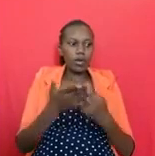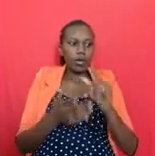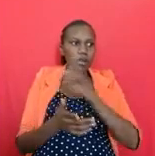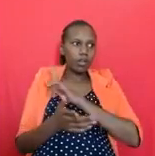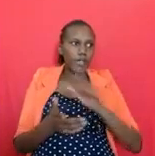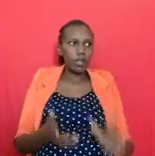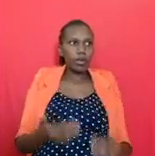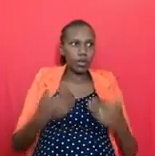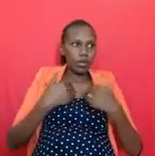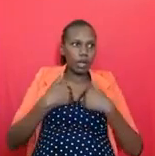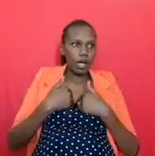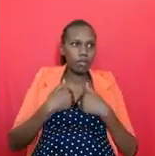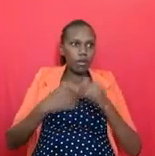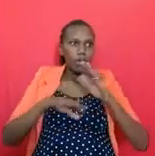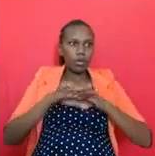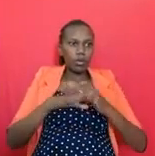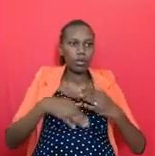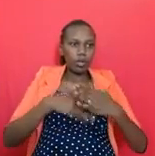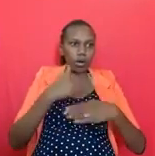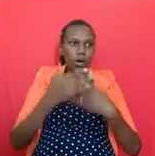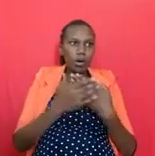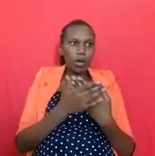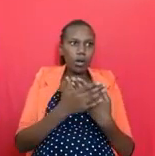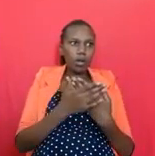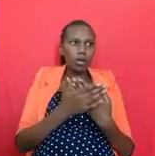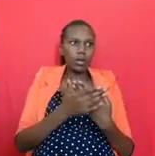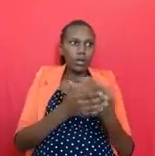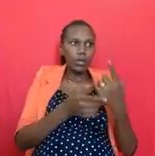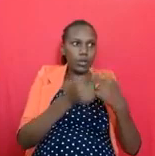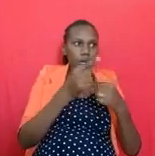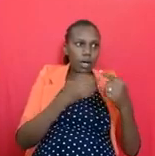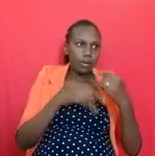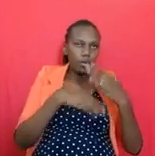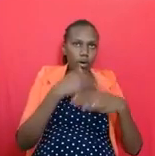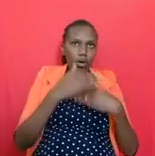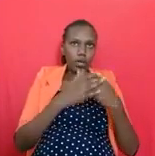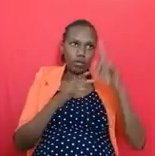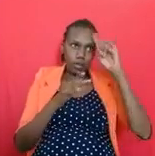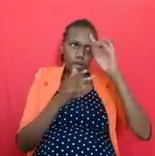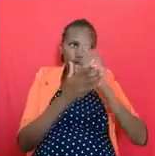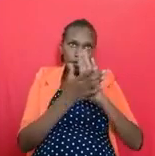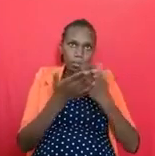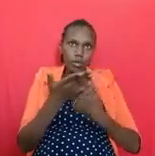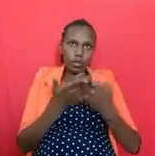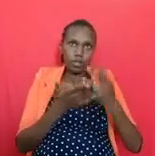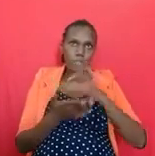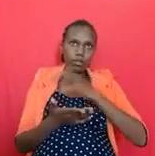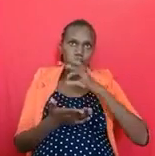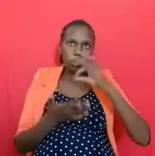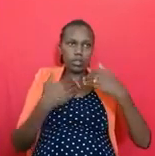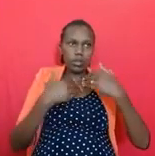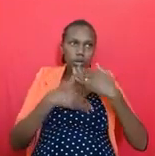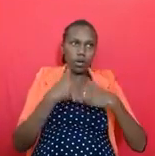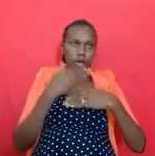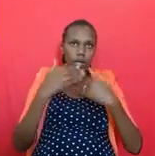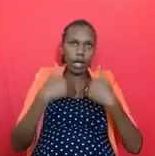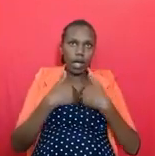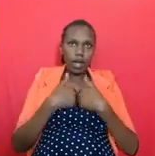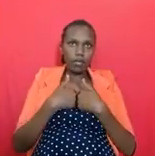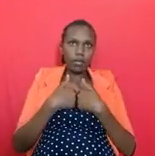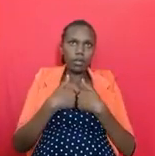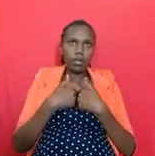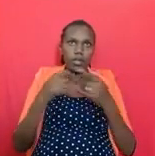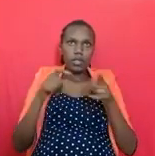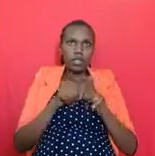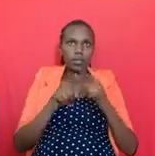mudhiaga na jirashia ketheru wata hedeno kuhiraria imwe hokete ga imwe ketha karamedi na otheru ya kumuhoreria